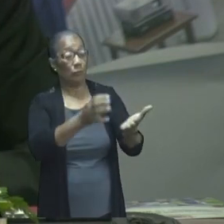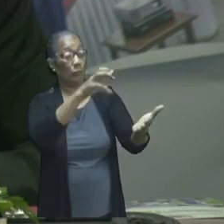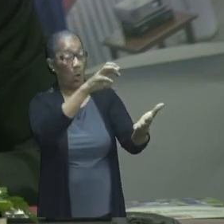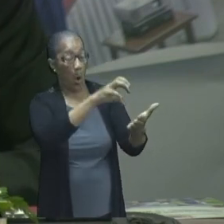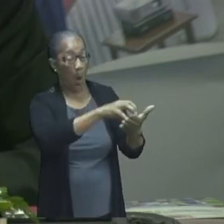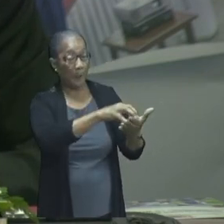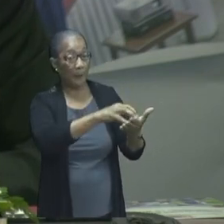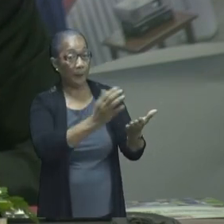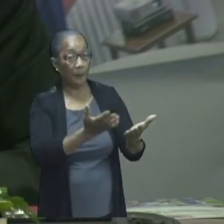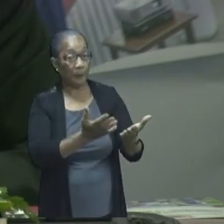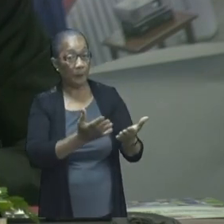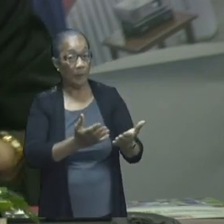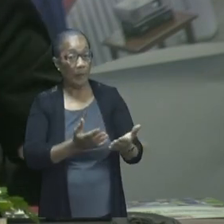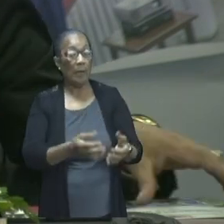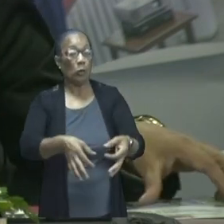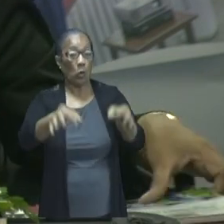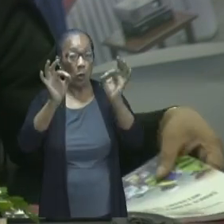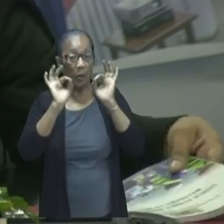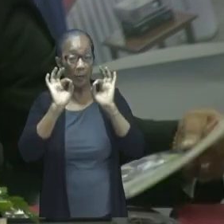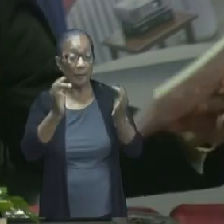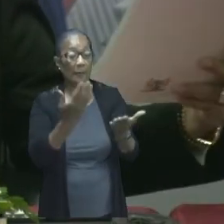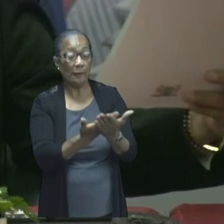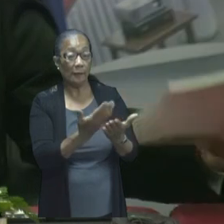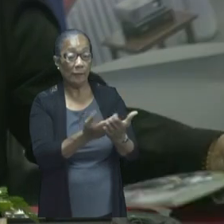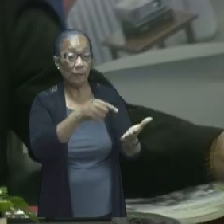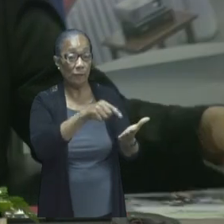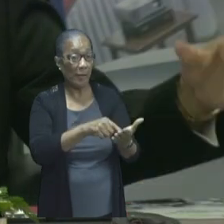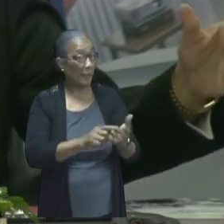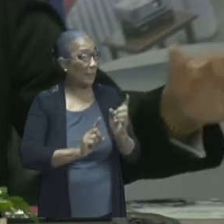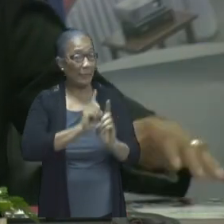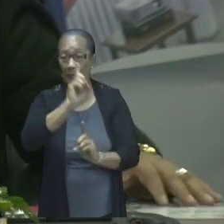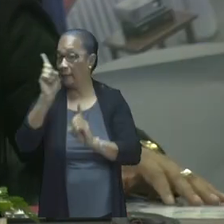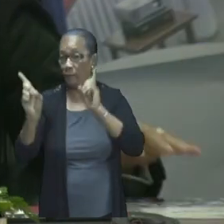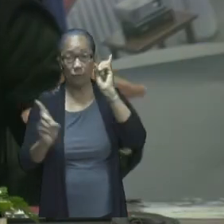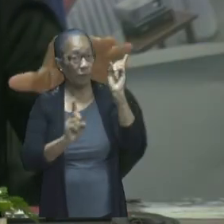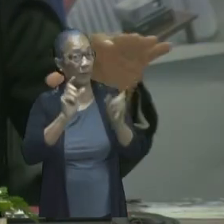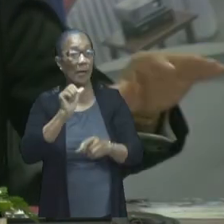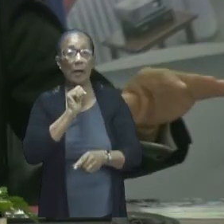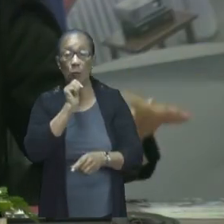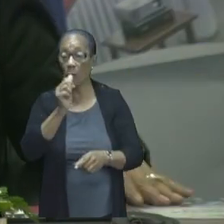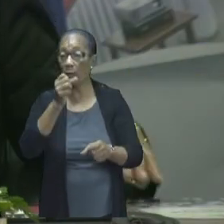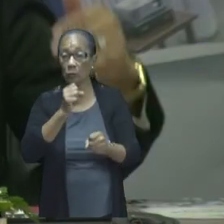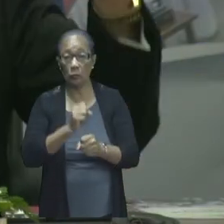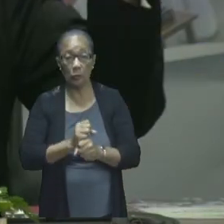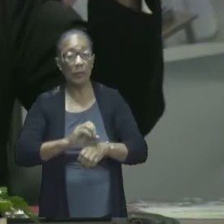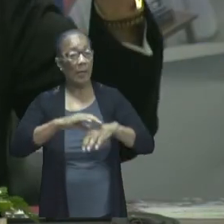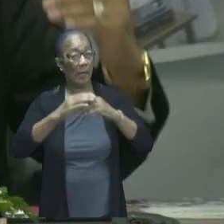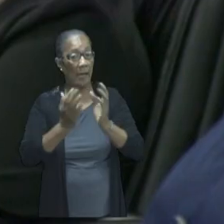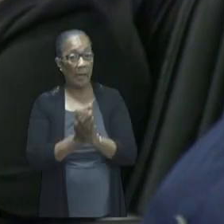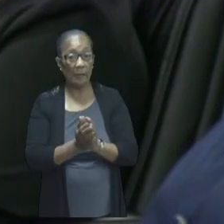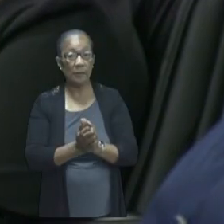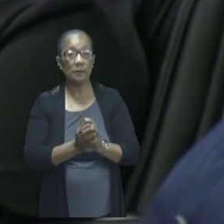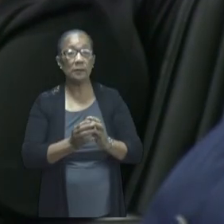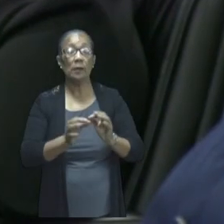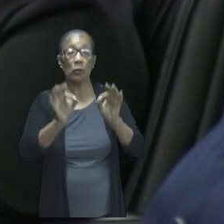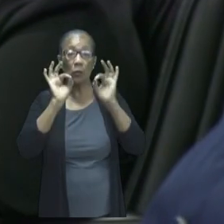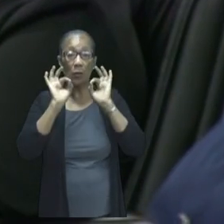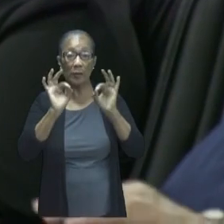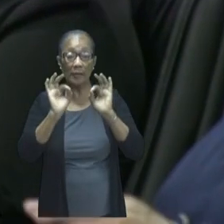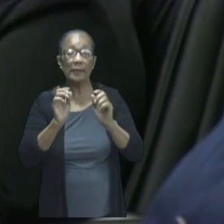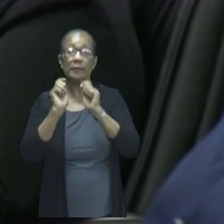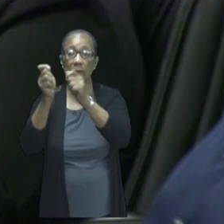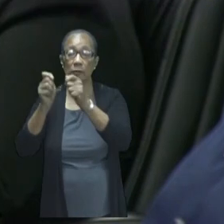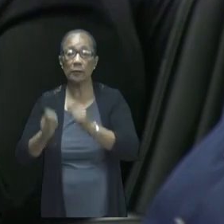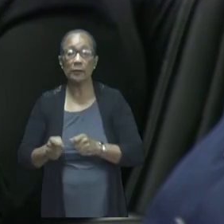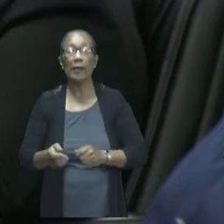heel wat concreter feit het is geen verhaal van wat we gaan doen en allerlei intenties nee zijn die concrete resultaten van